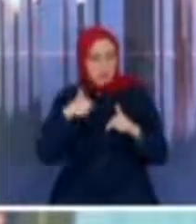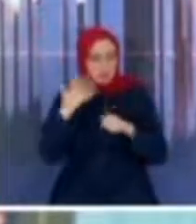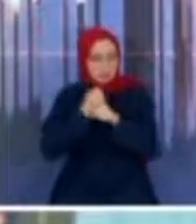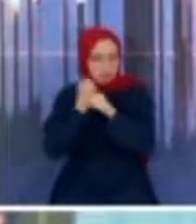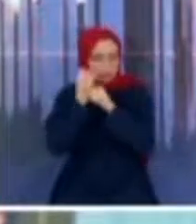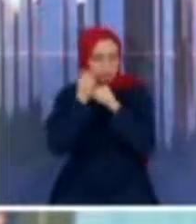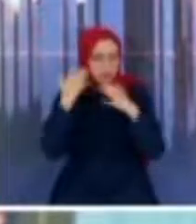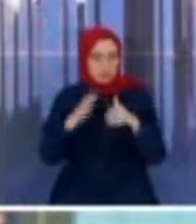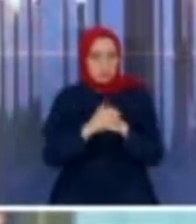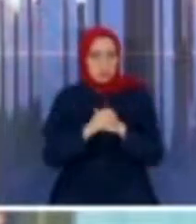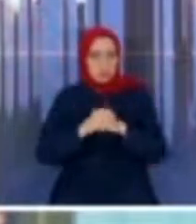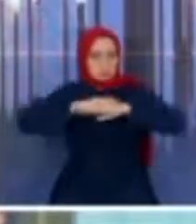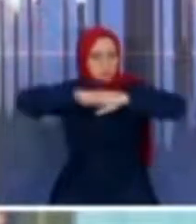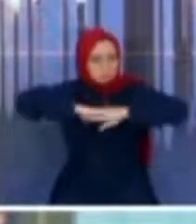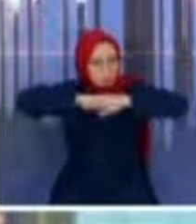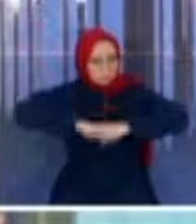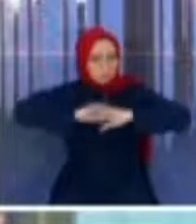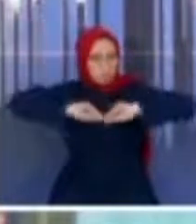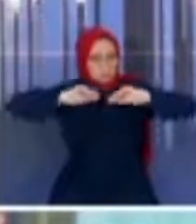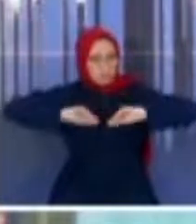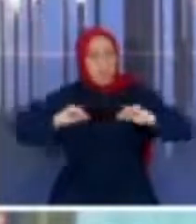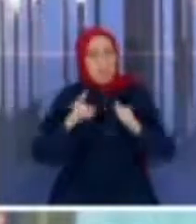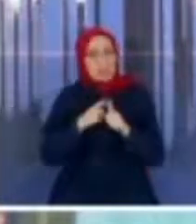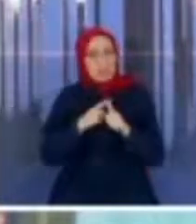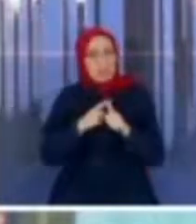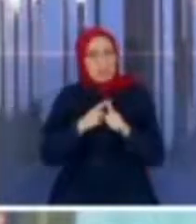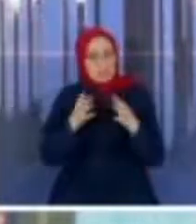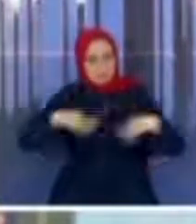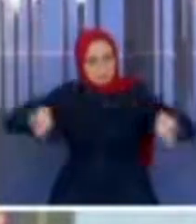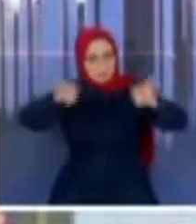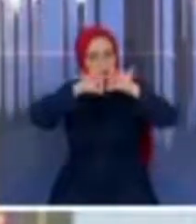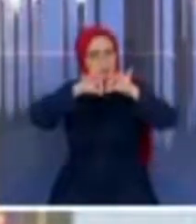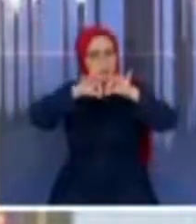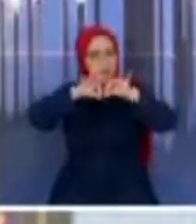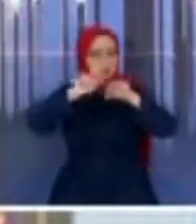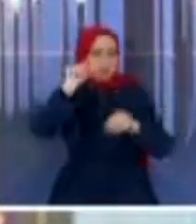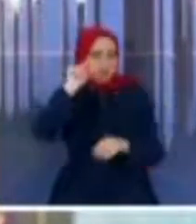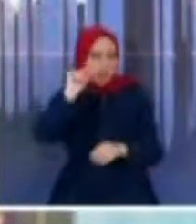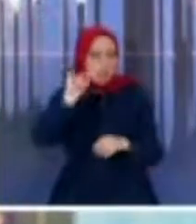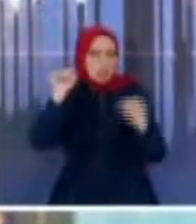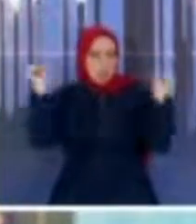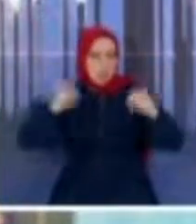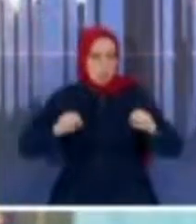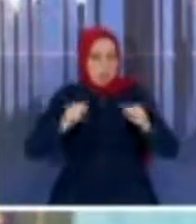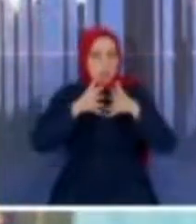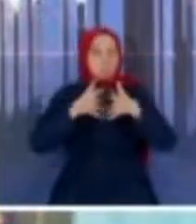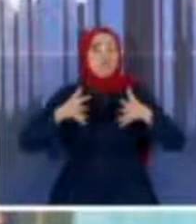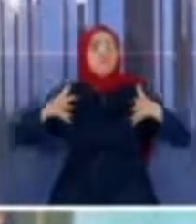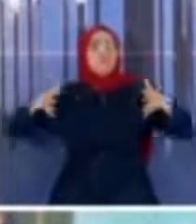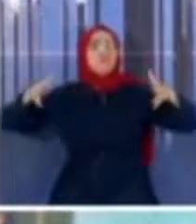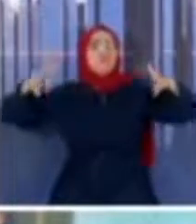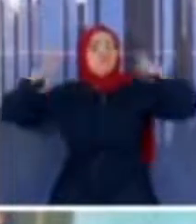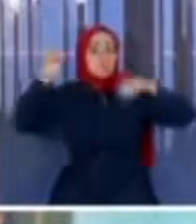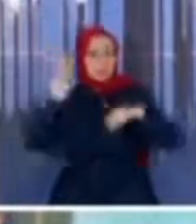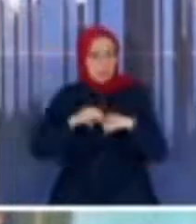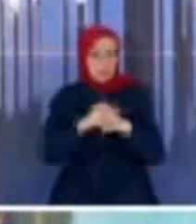تكوين في الاسعافات الاوليه ممكن يحتاج قاعه ظهر لي والا ساحه، خاطر بعدك البرونكارداج الى